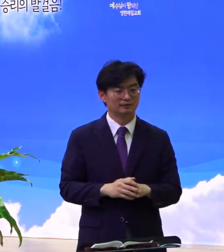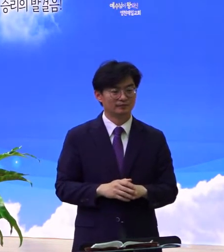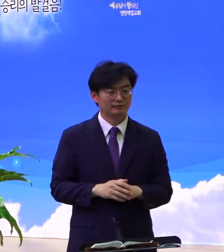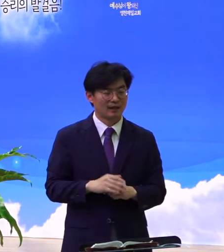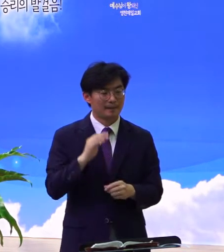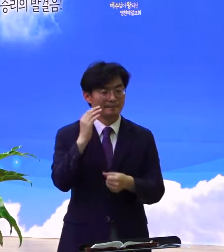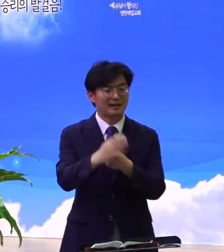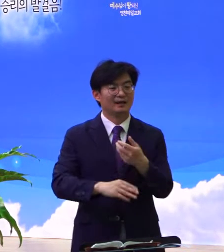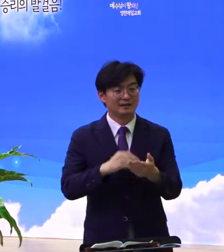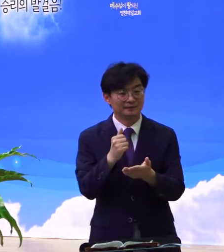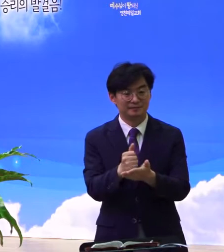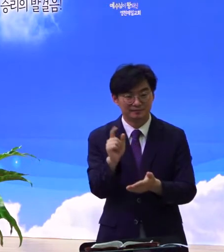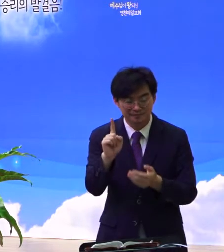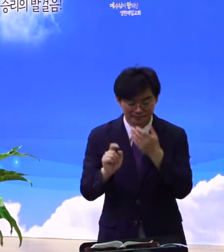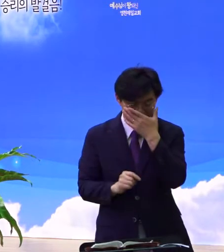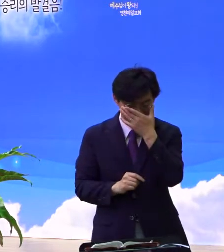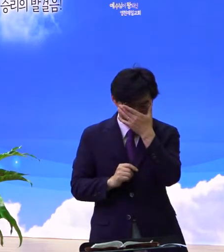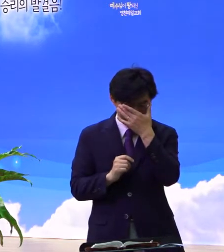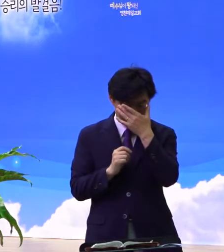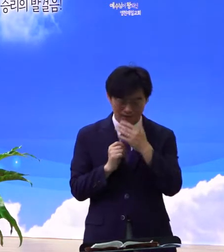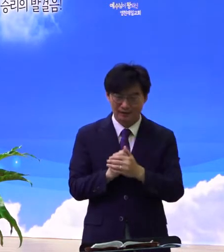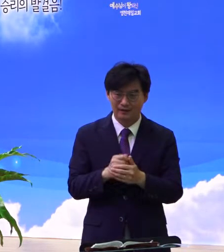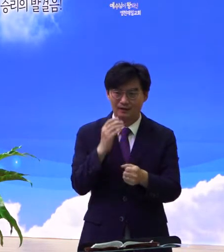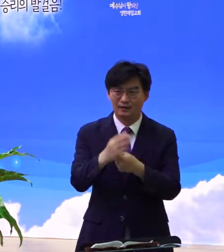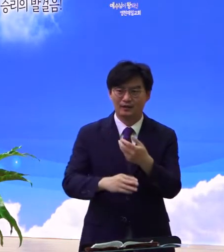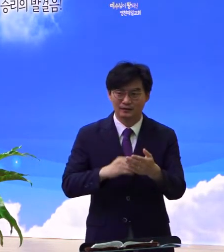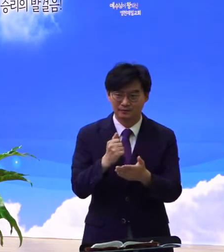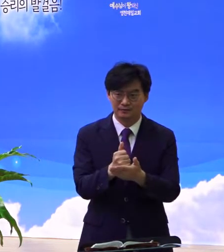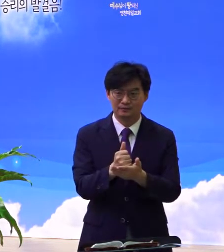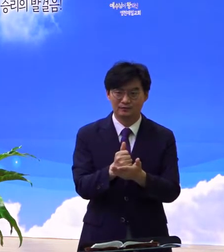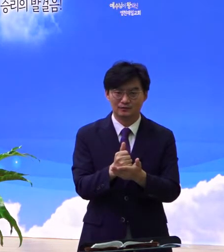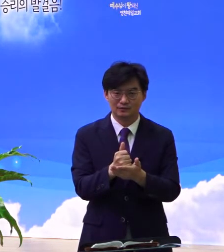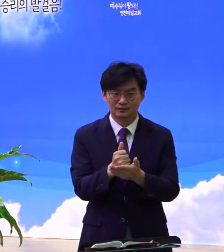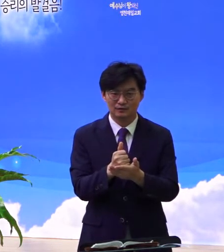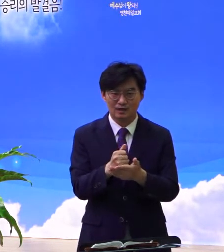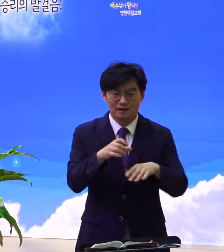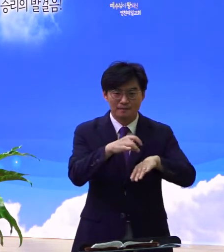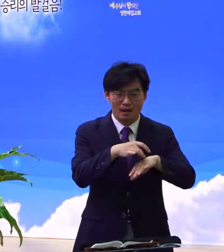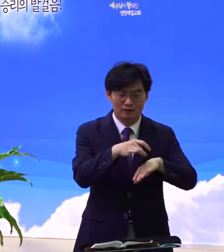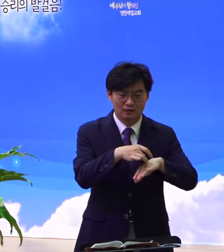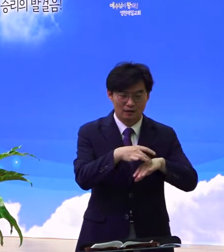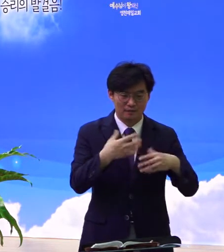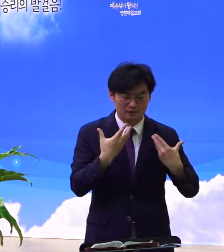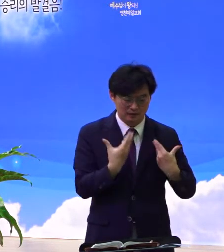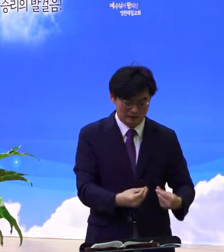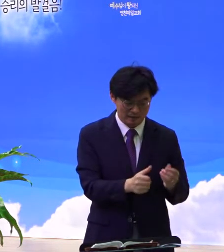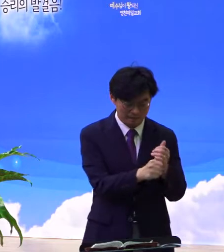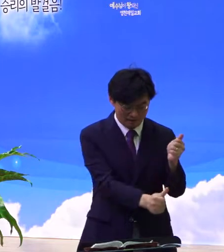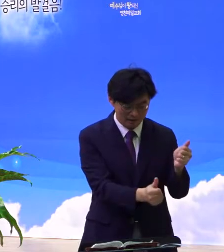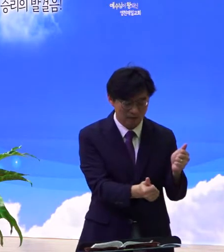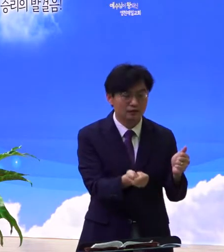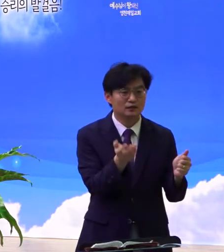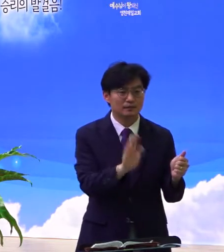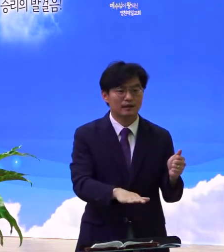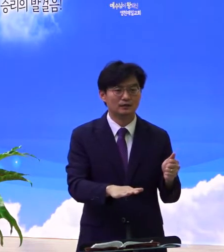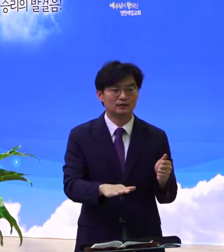그런데 하나님께서는 그런 사람들에게도 희망을 선포해 주십니다. 이스라엘 백성들이 그랬습니다.